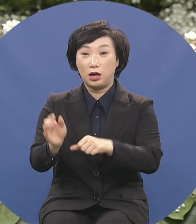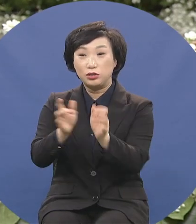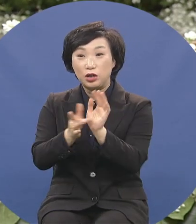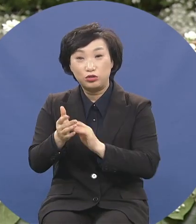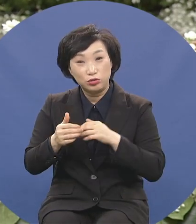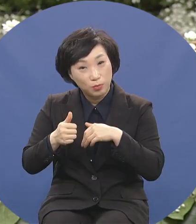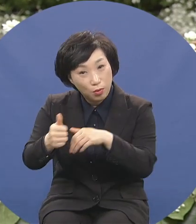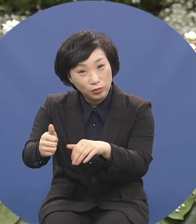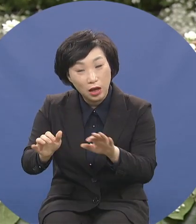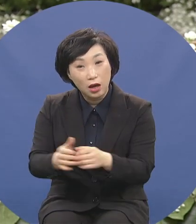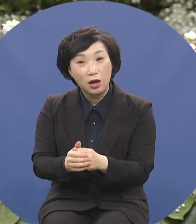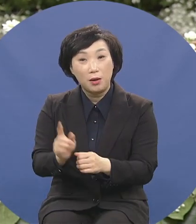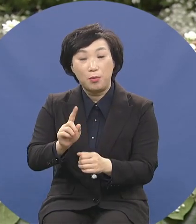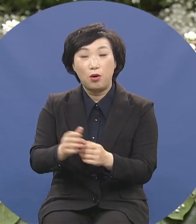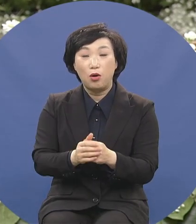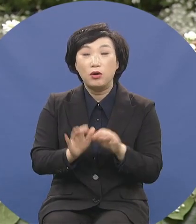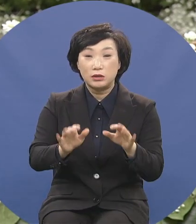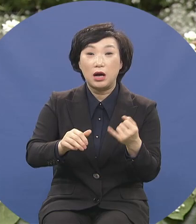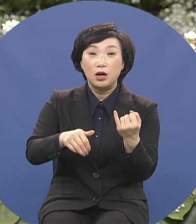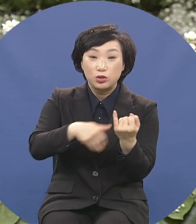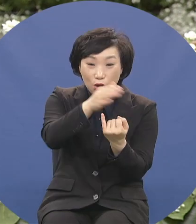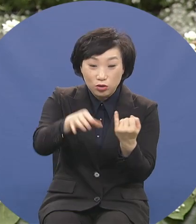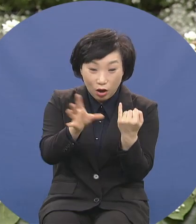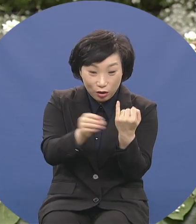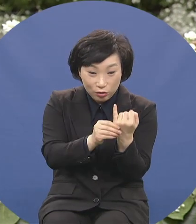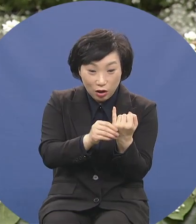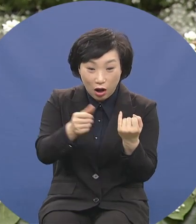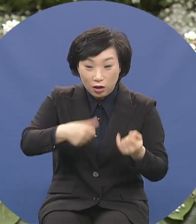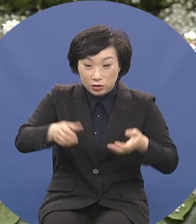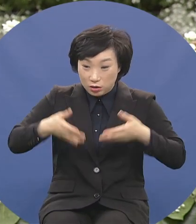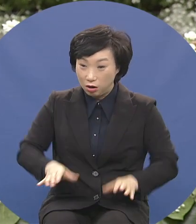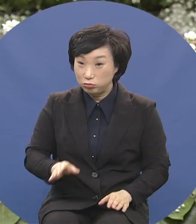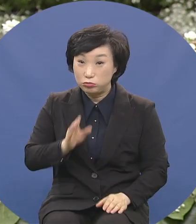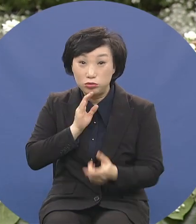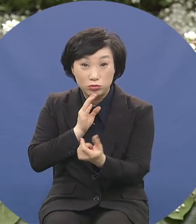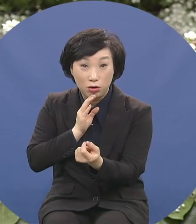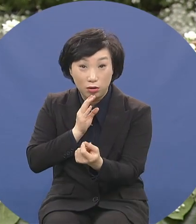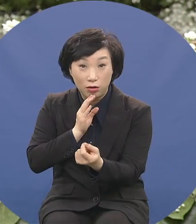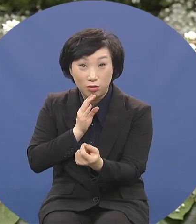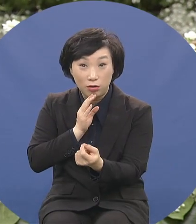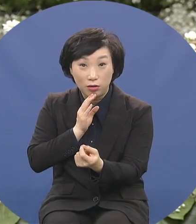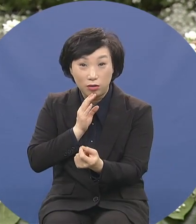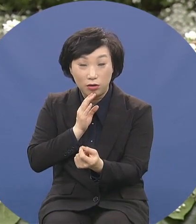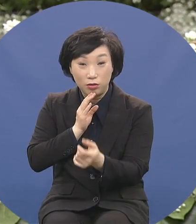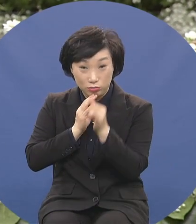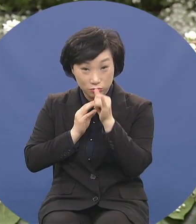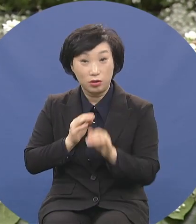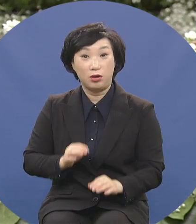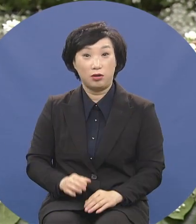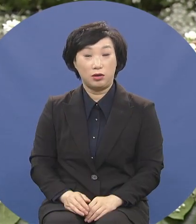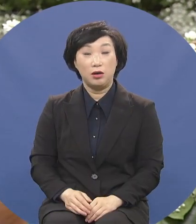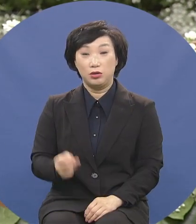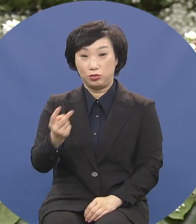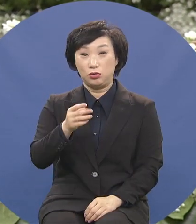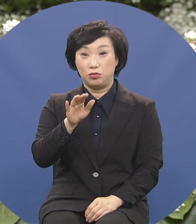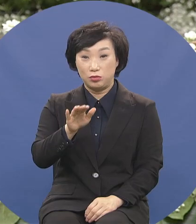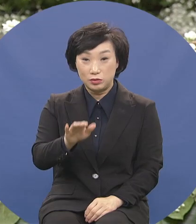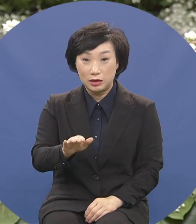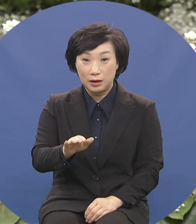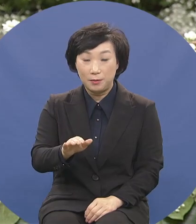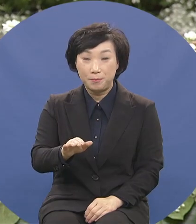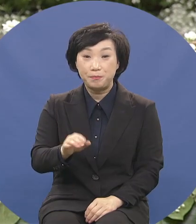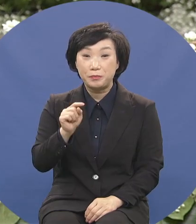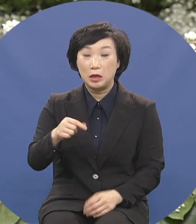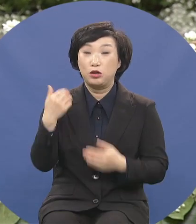아들을 처녀가 잉태하여 생산한다고 하더니 진짜 그 일을 이루셨다. 또